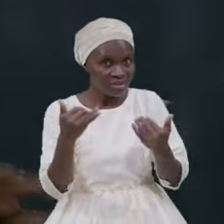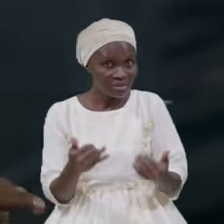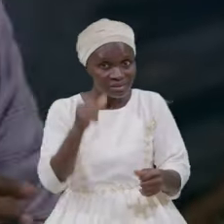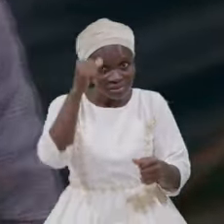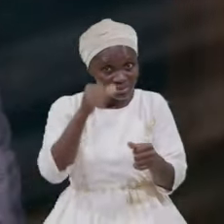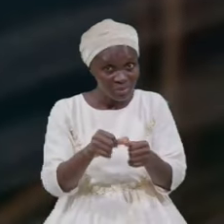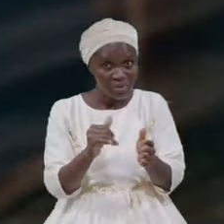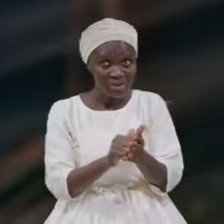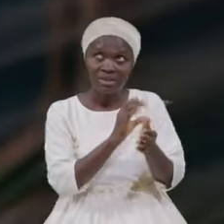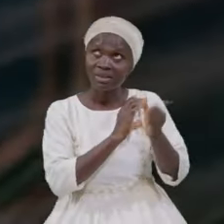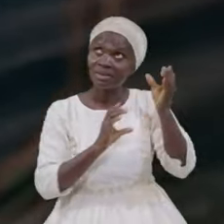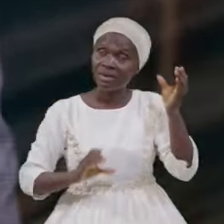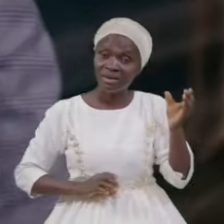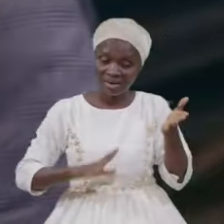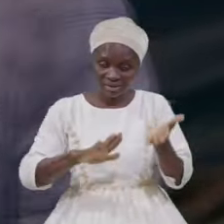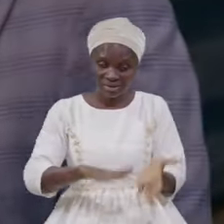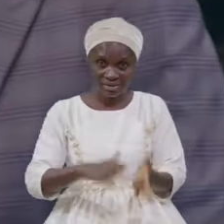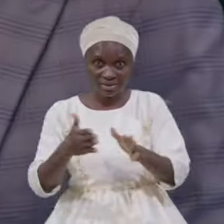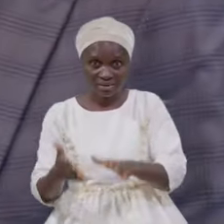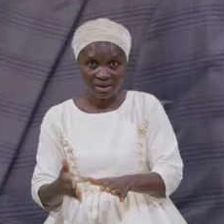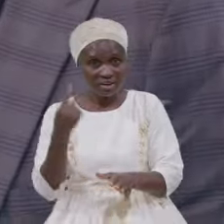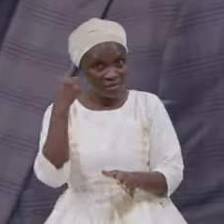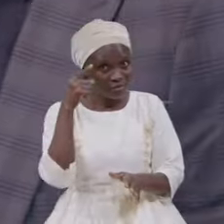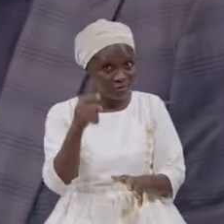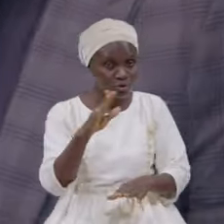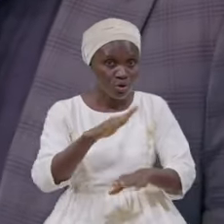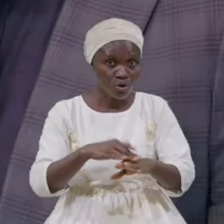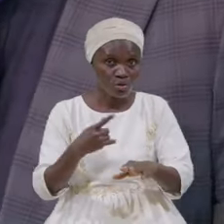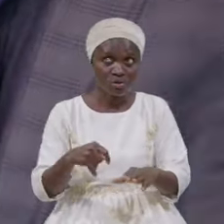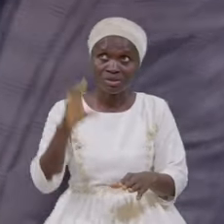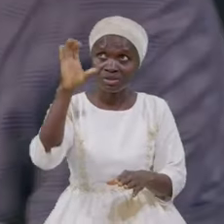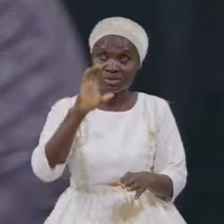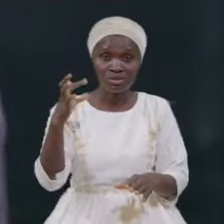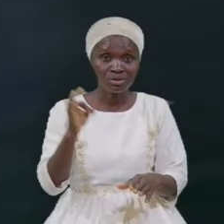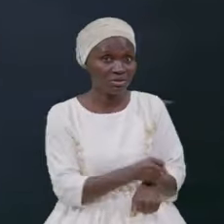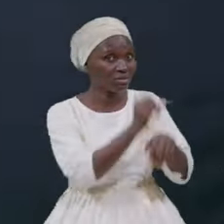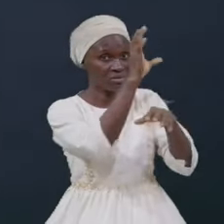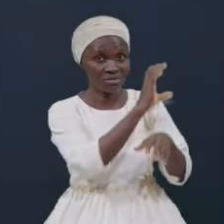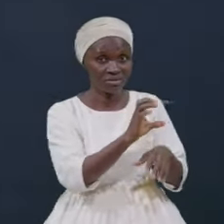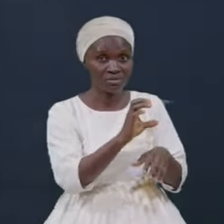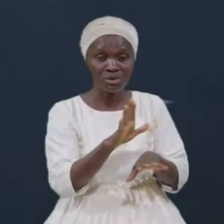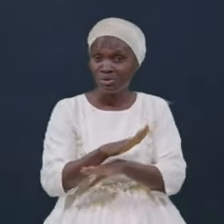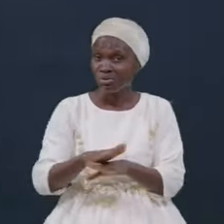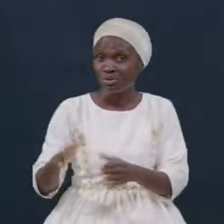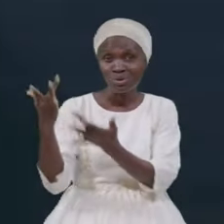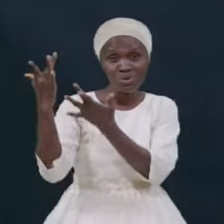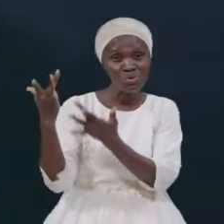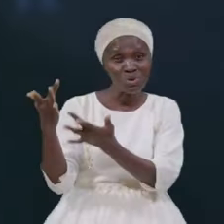croix du calvaire. N'attends pas le jour mauvais. Il dit,